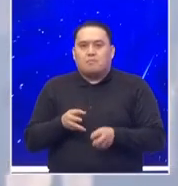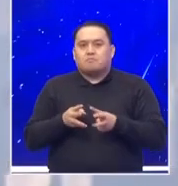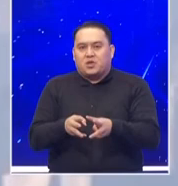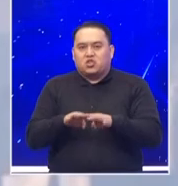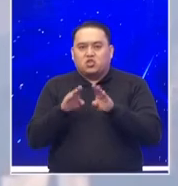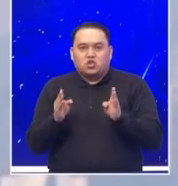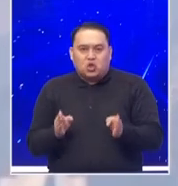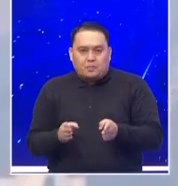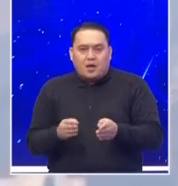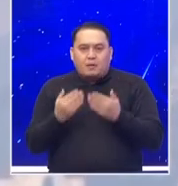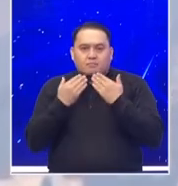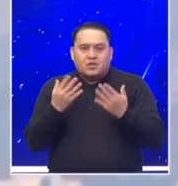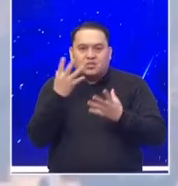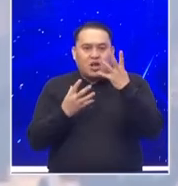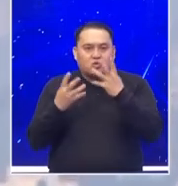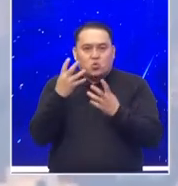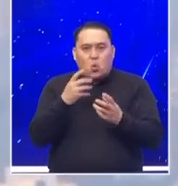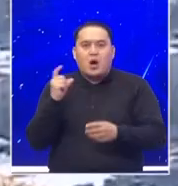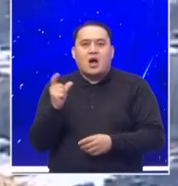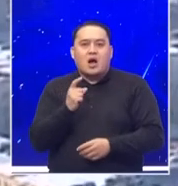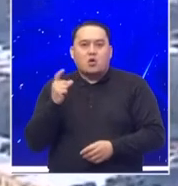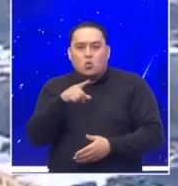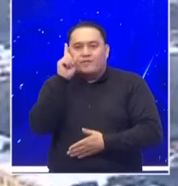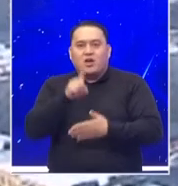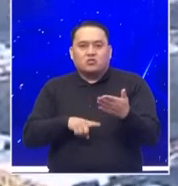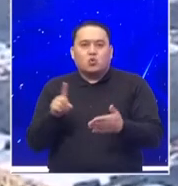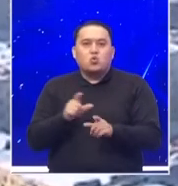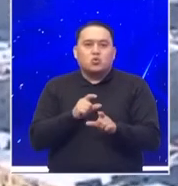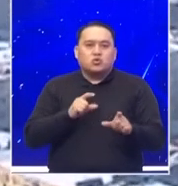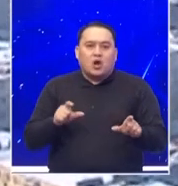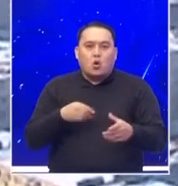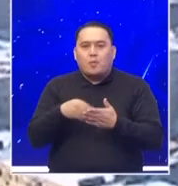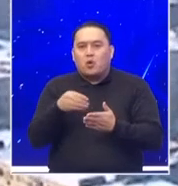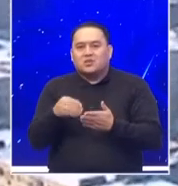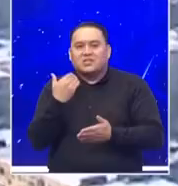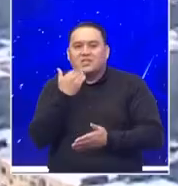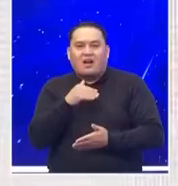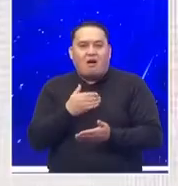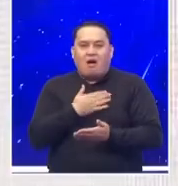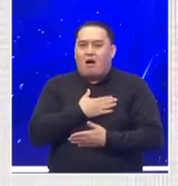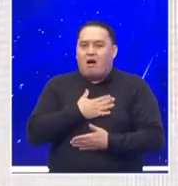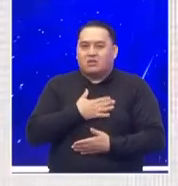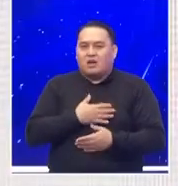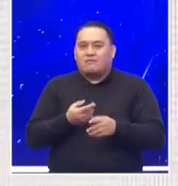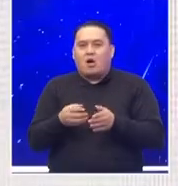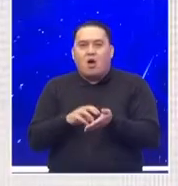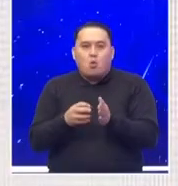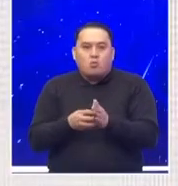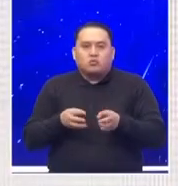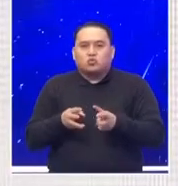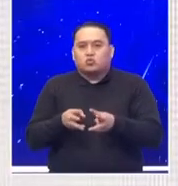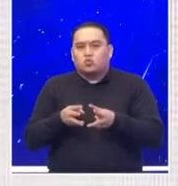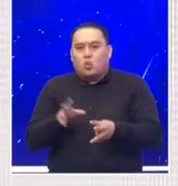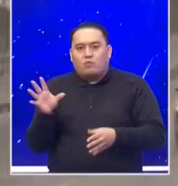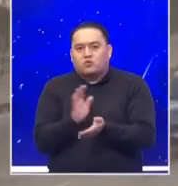отоплением к последним серьезной претензии экологов они уверяют что люди закупает не качественный уголь а еще для экономии сжигают дома